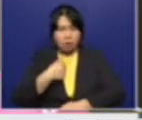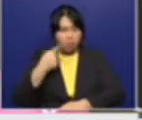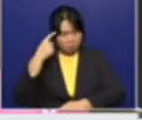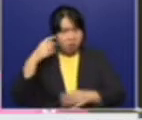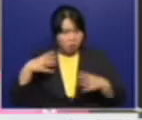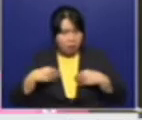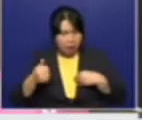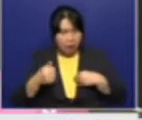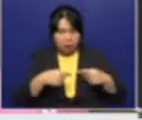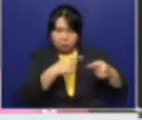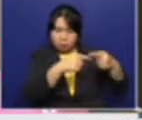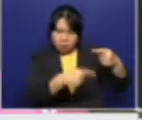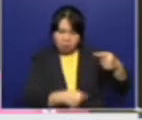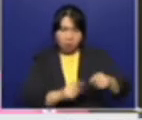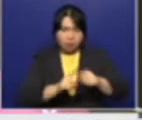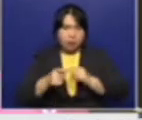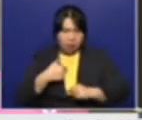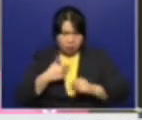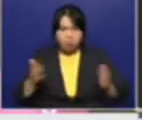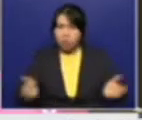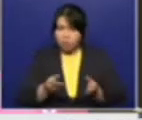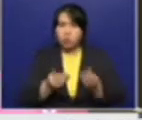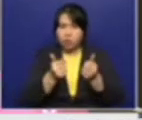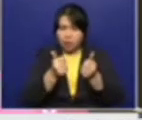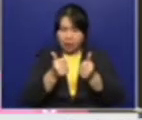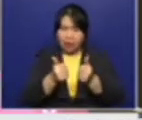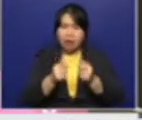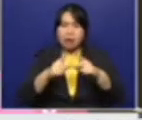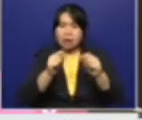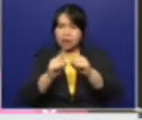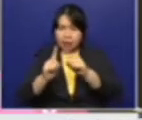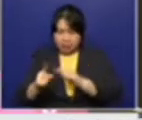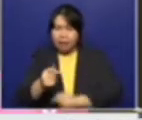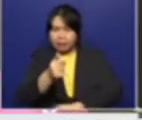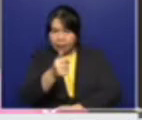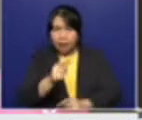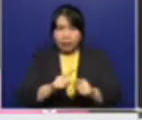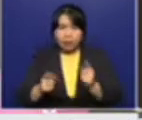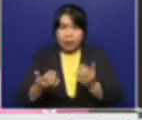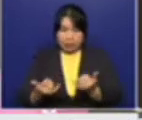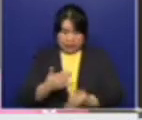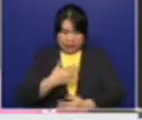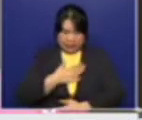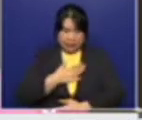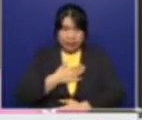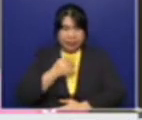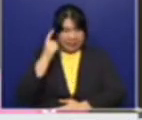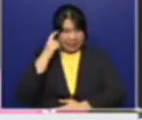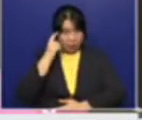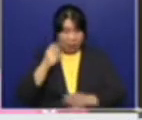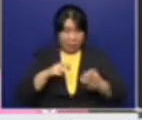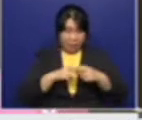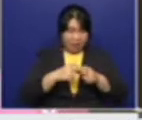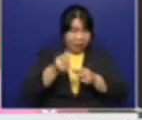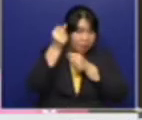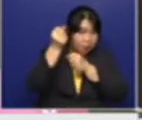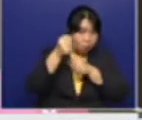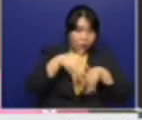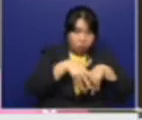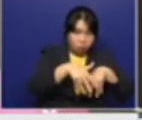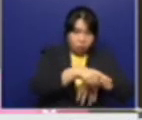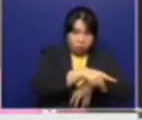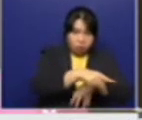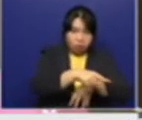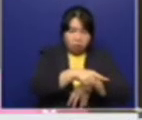ๆเรื่องและทุกเรื่องผมก็สนับสนุนในการตั้งกรรมาธิการแต่ผมคิดว่ากับเรื่องนี้กับการ